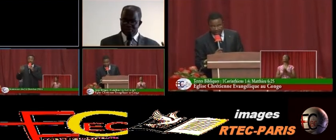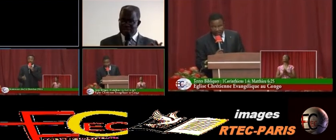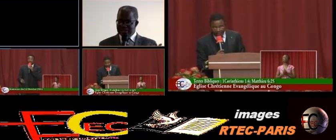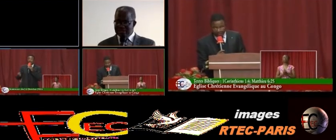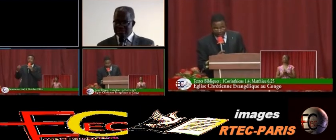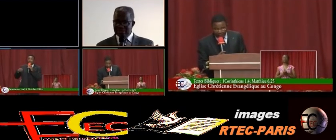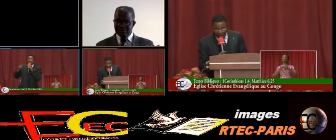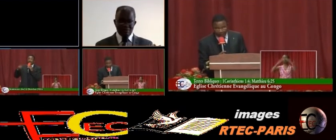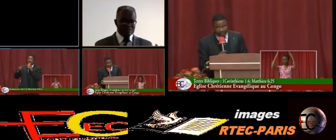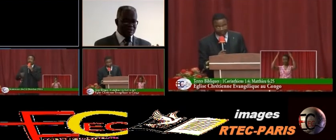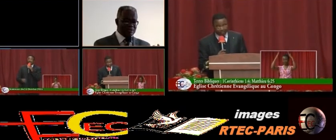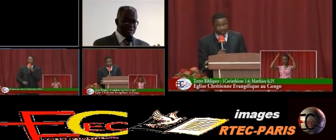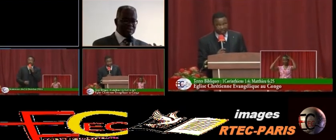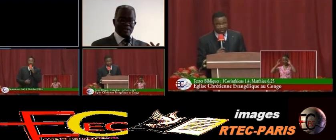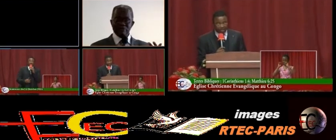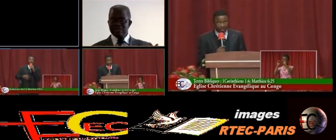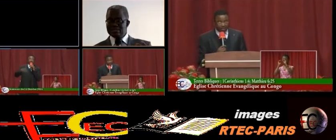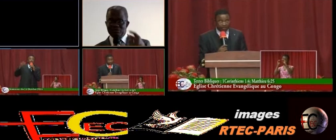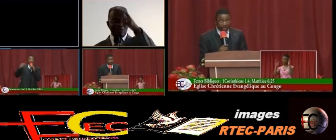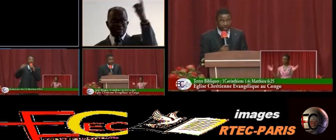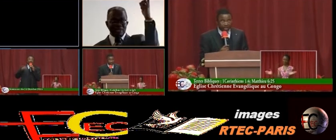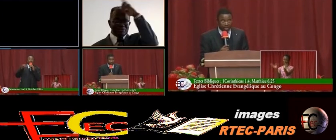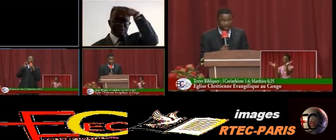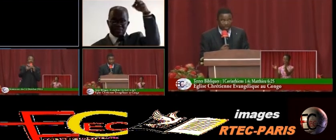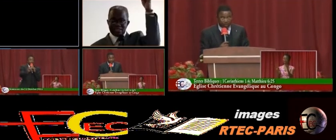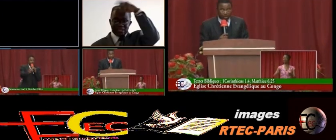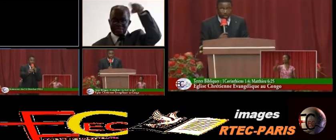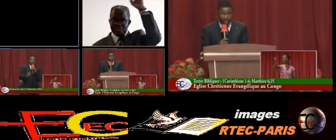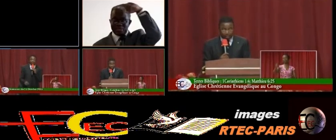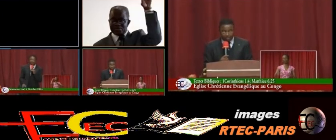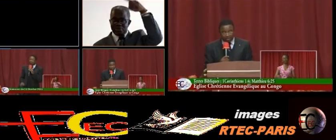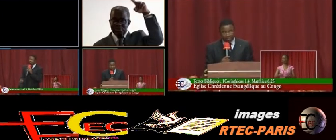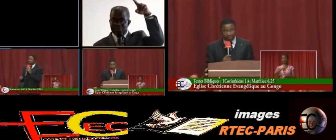Il vous affermira. Et vous serez